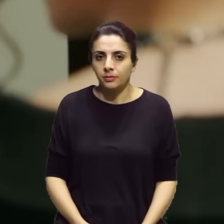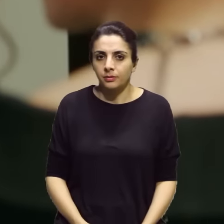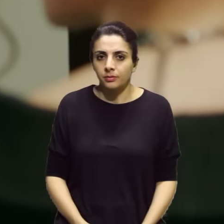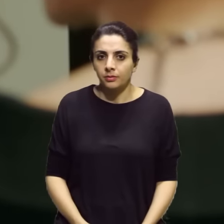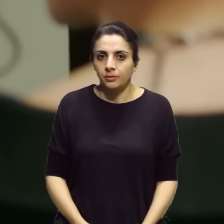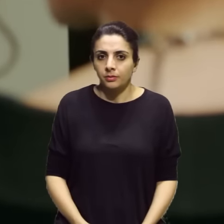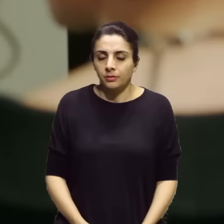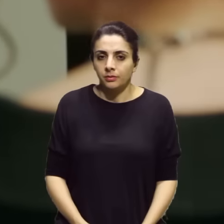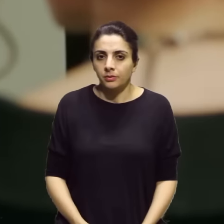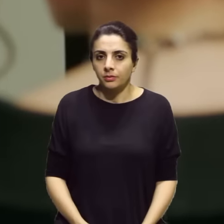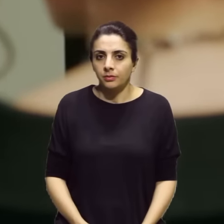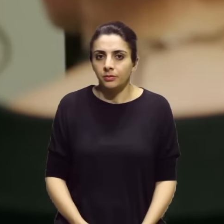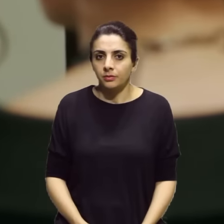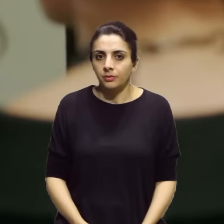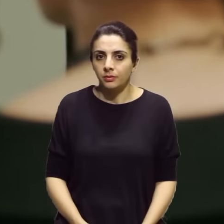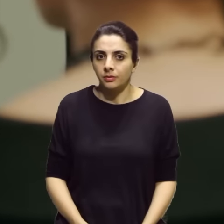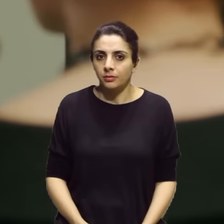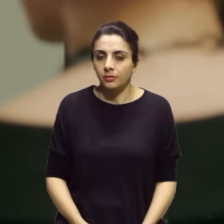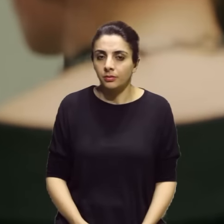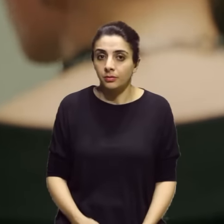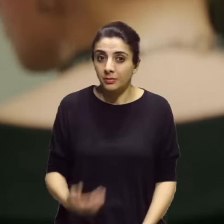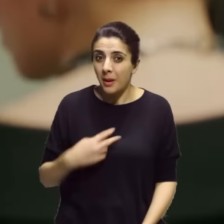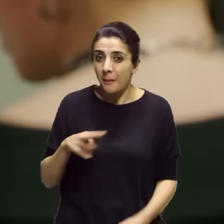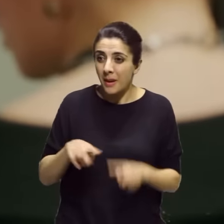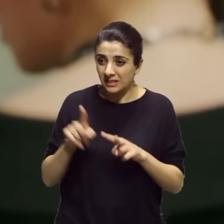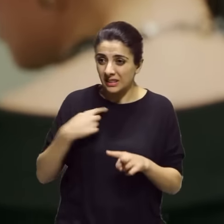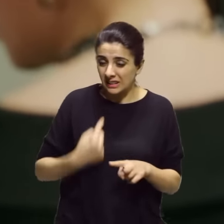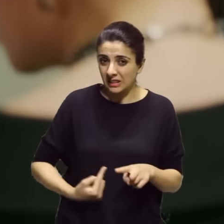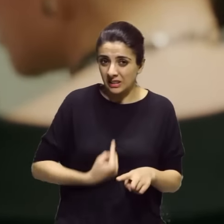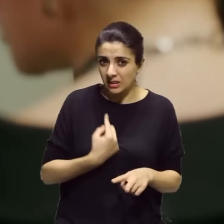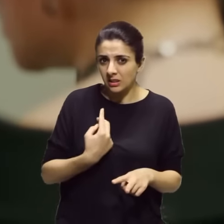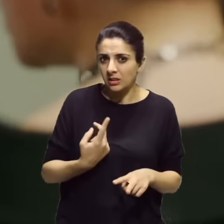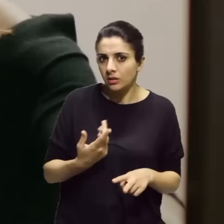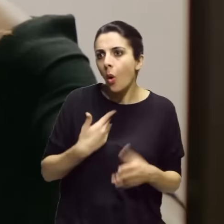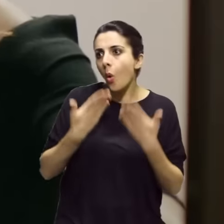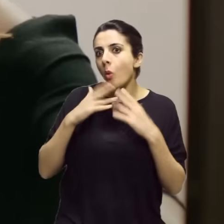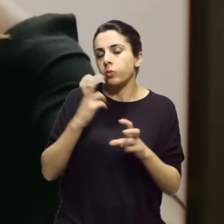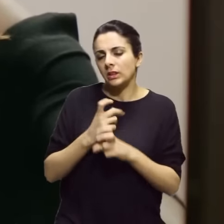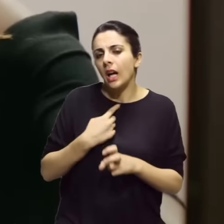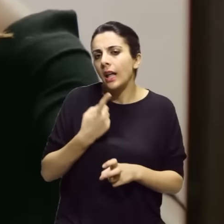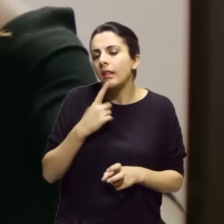Sevinç yan gözle Mazhar'a baktı. Benim Mazhar'a olan hislerim olmadığından değil.